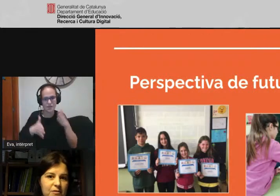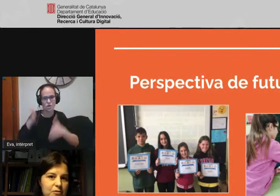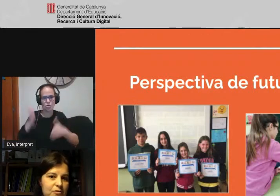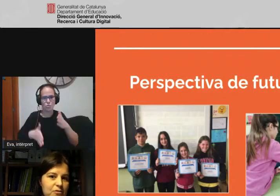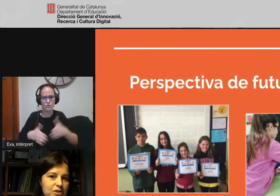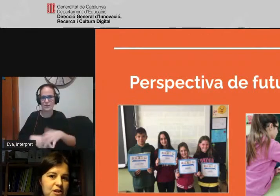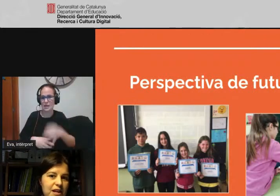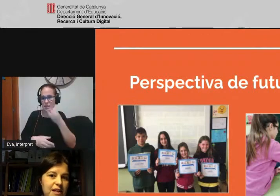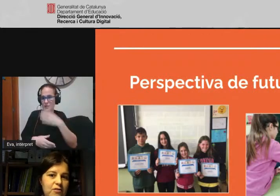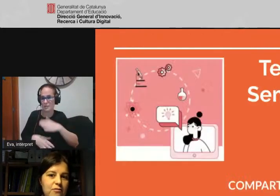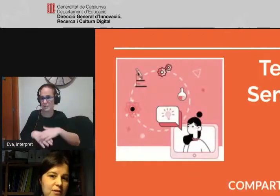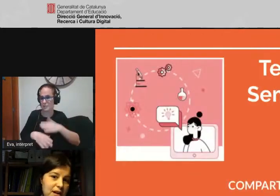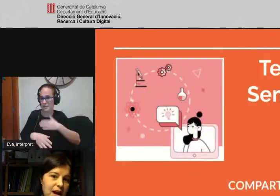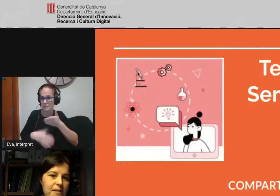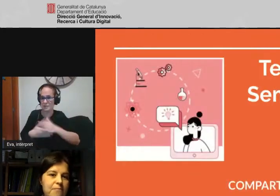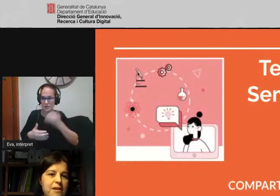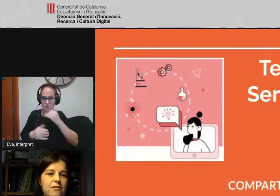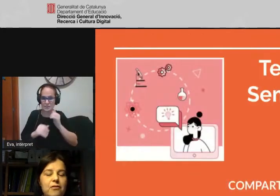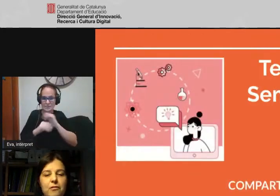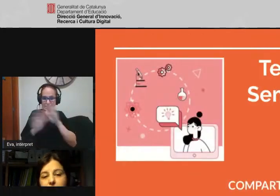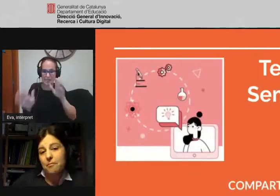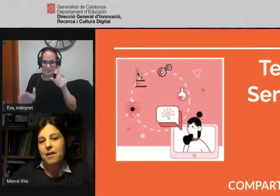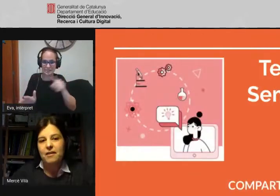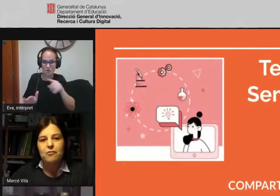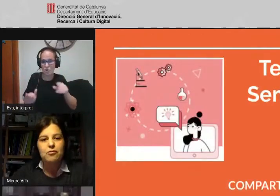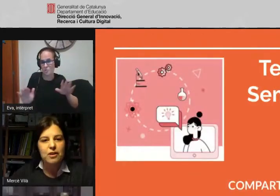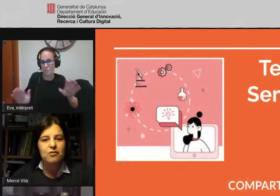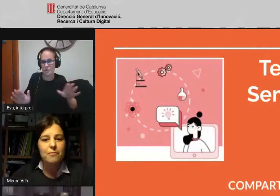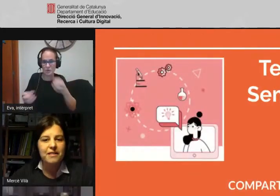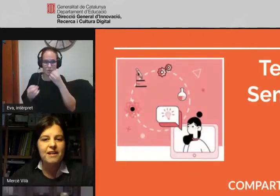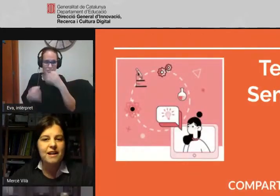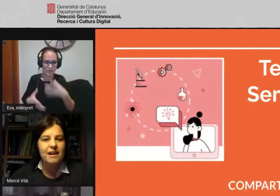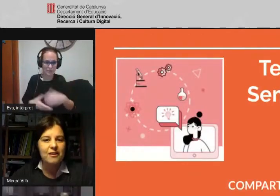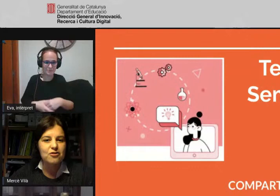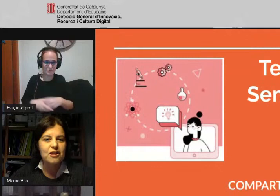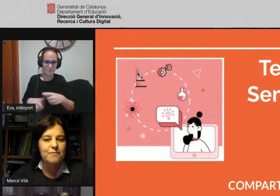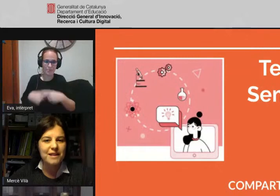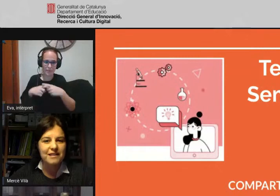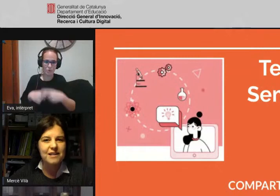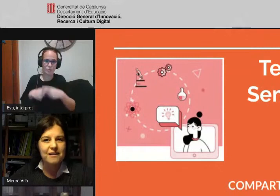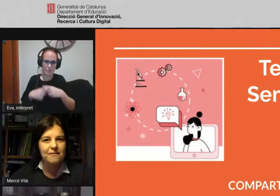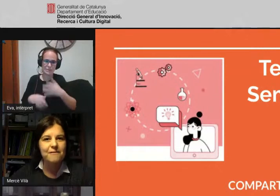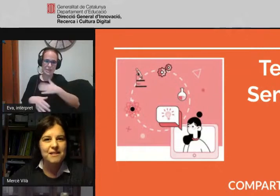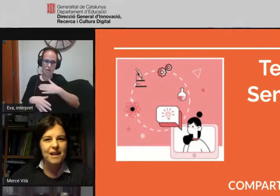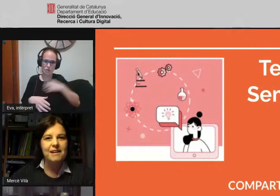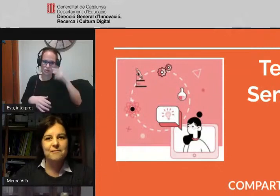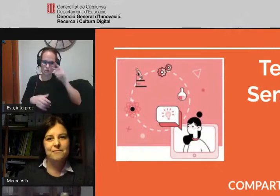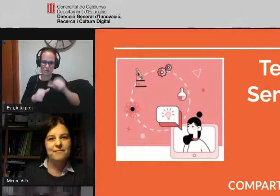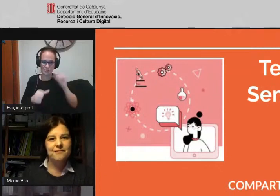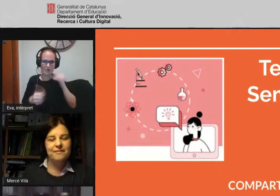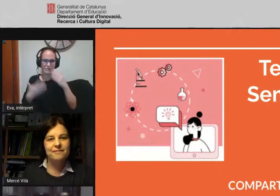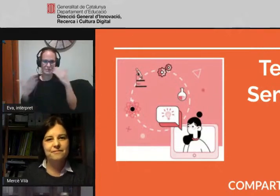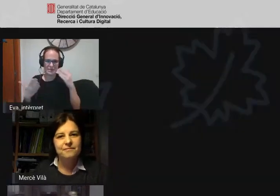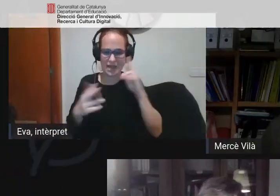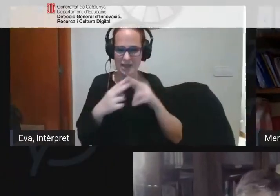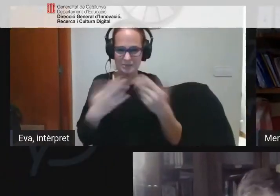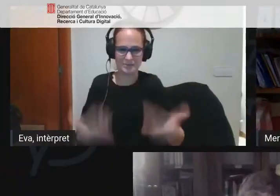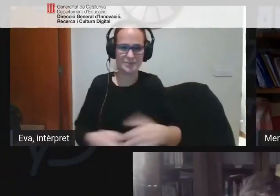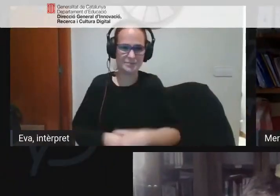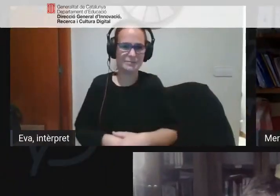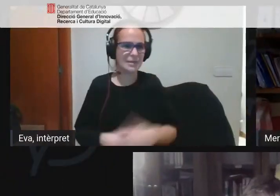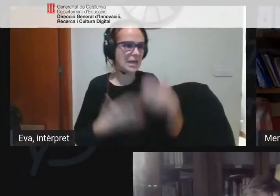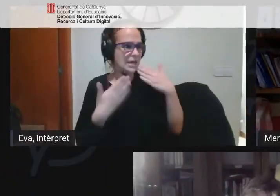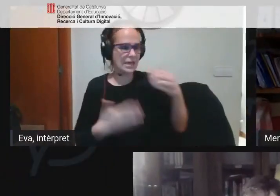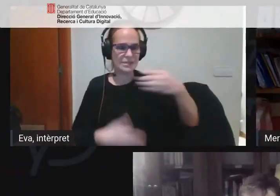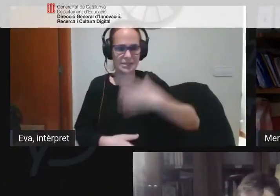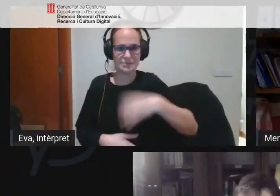part meva no sé si ha quedat clar però bé us he compartit la nostra experiència fins ara Gràcies Mercè